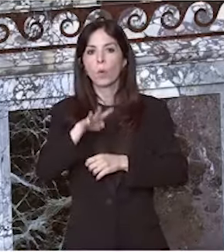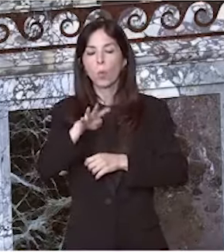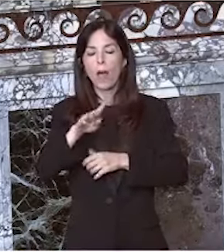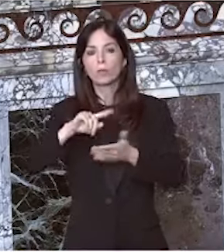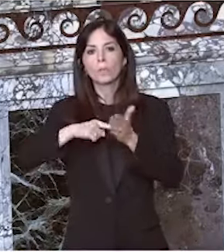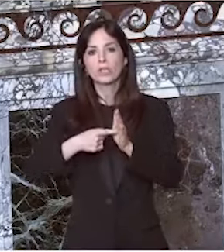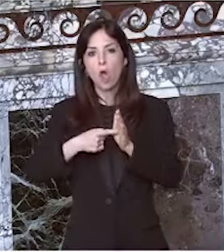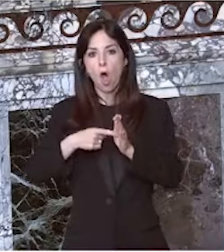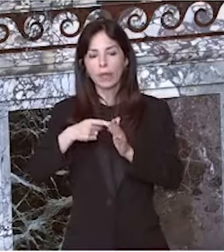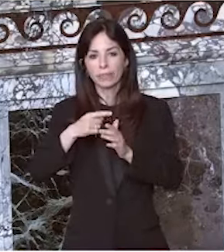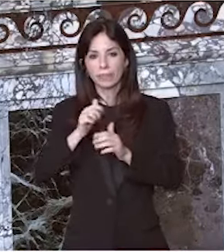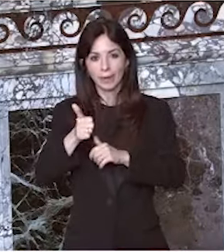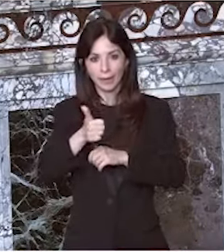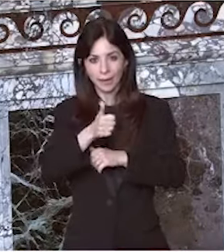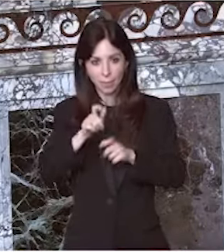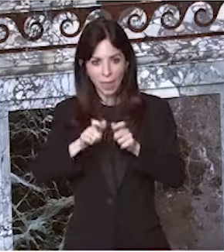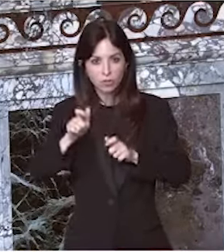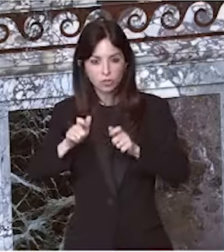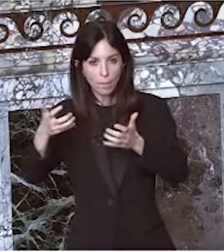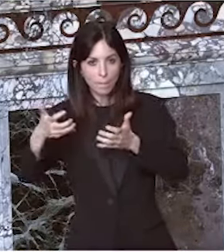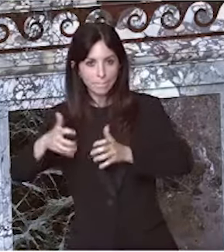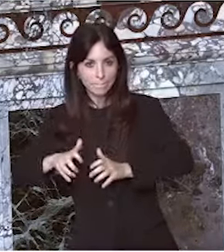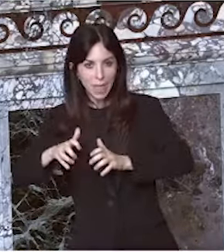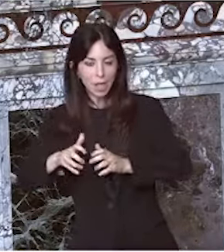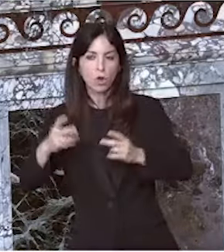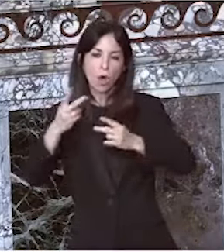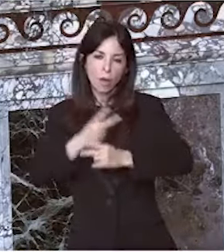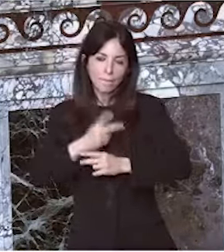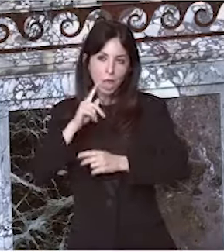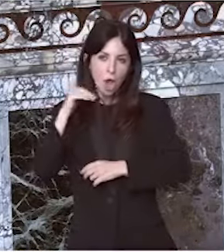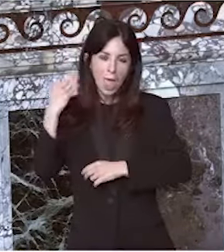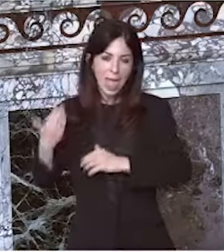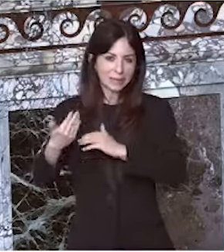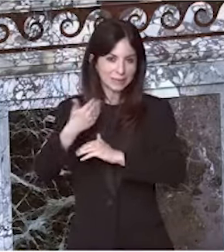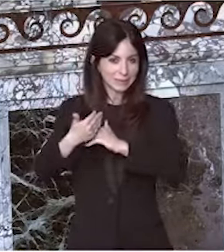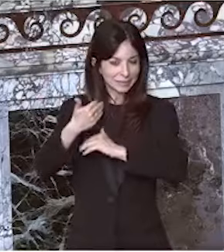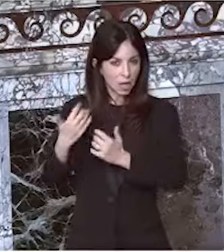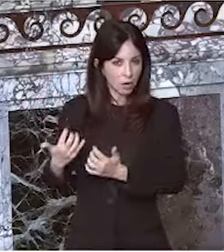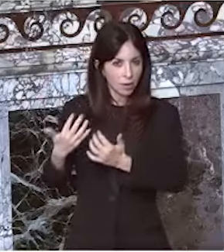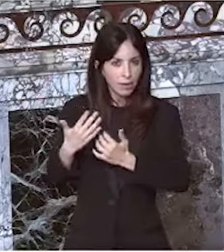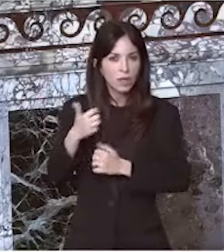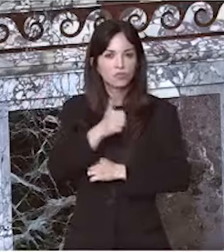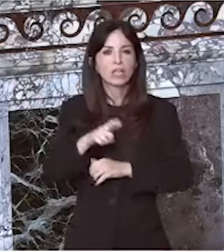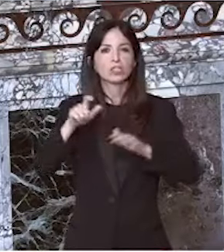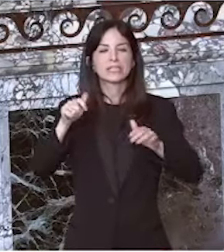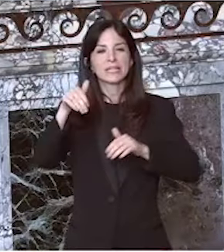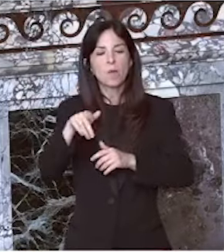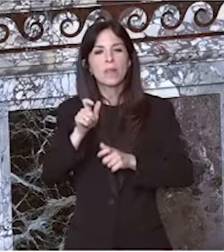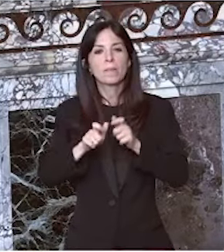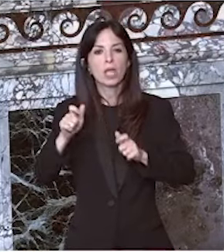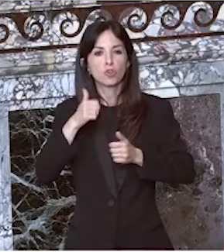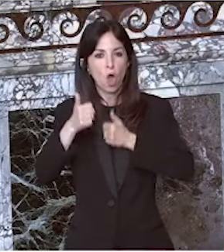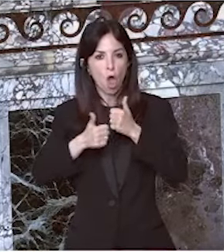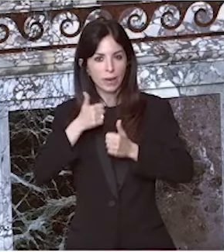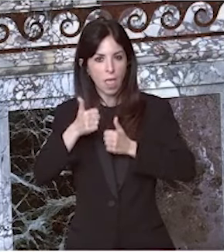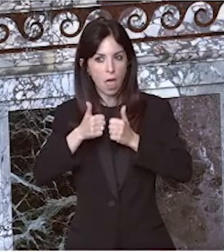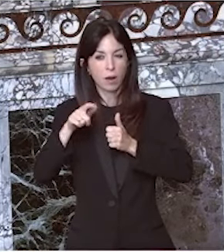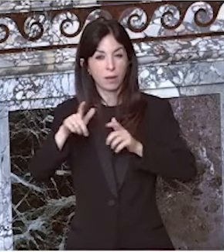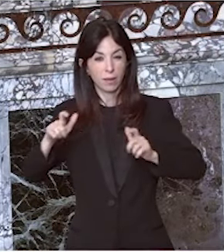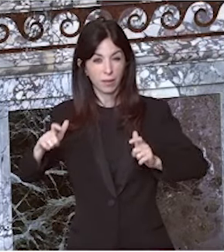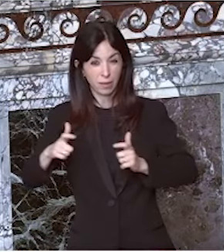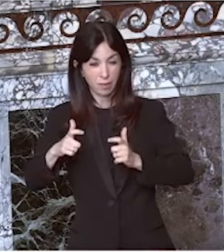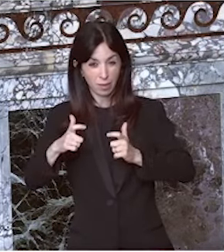unità, malgrado un afflusso netto dall'estero di 170.000 persone all'anno. Questa contrazione